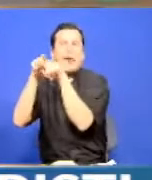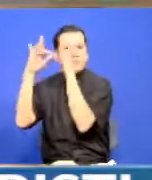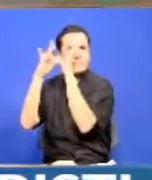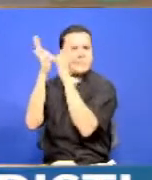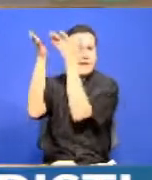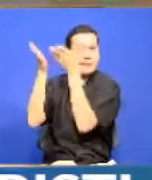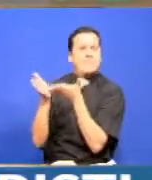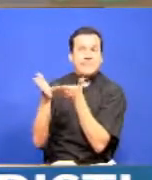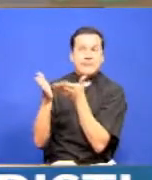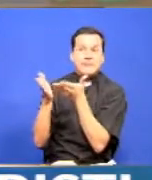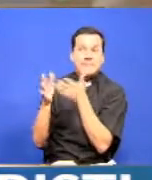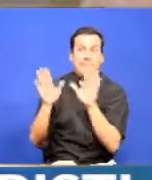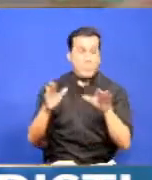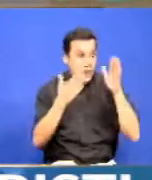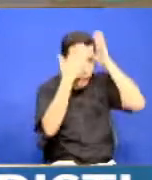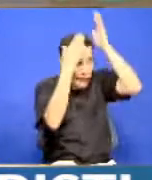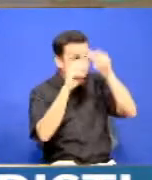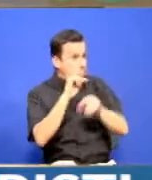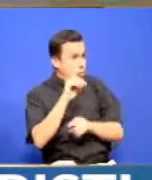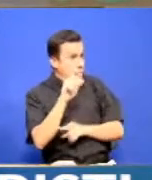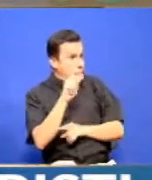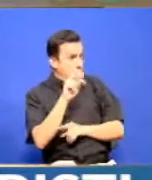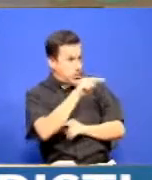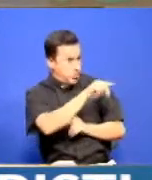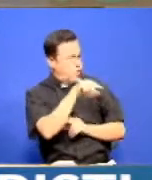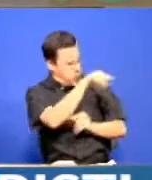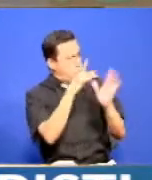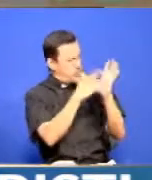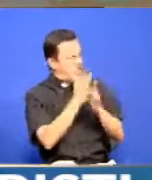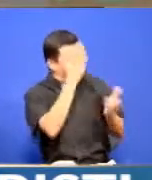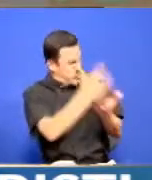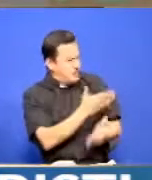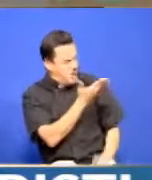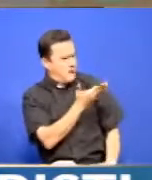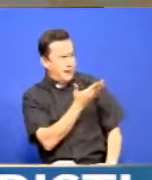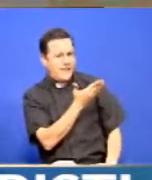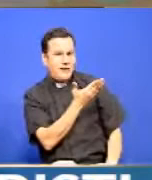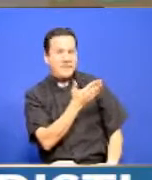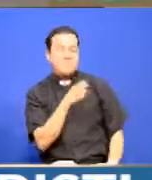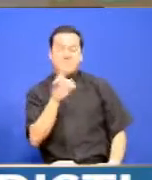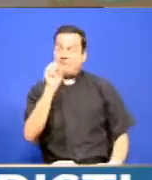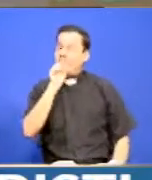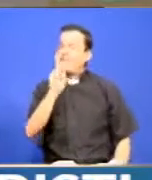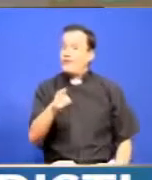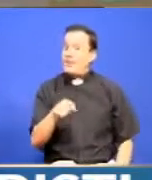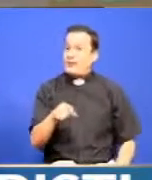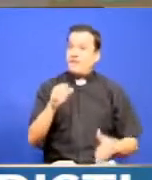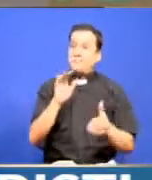Martin Kivuba, wewe ni Yesu. Sawa. Tumsifu Yesu Kristo.